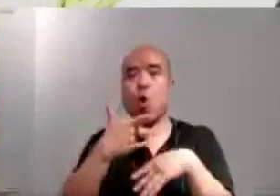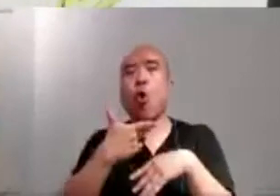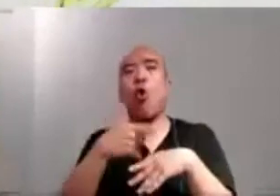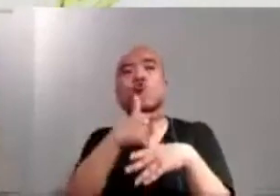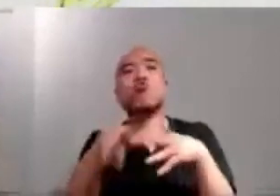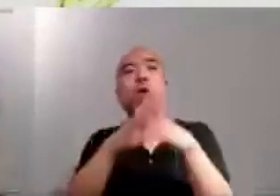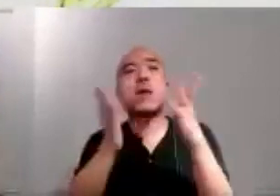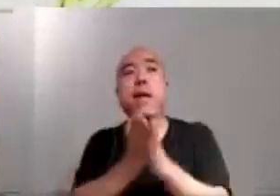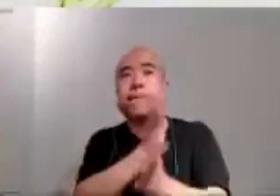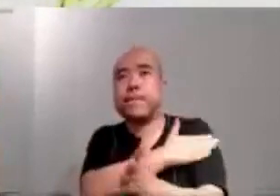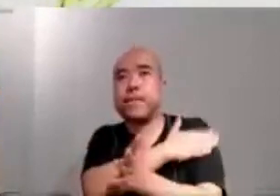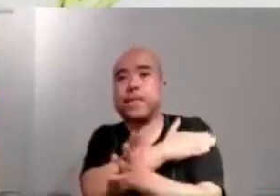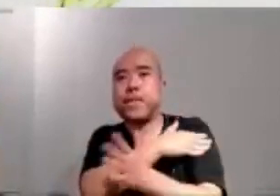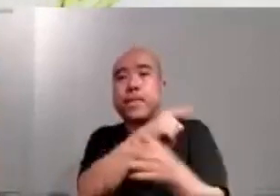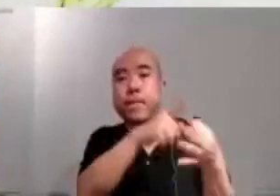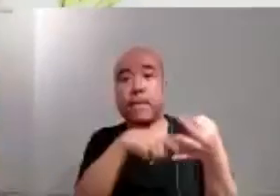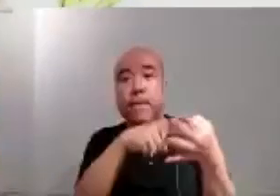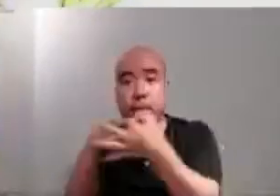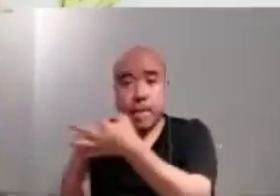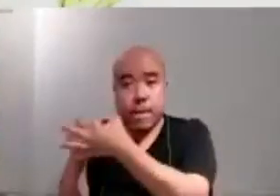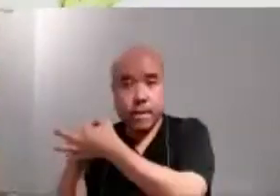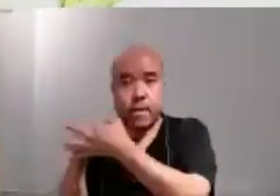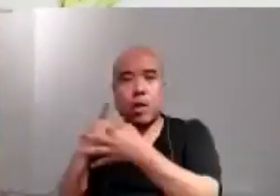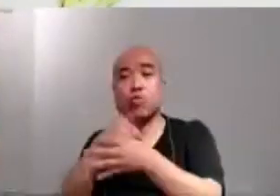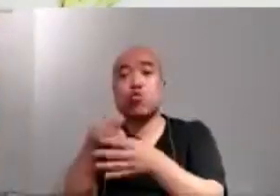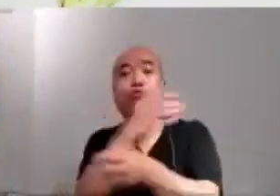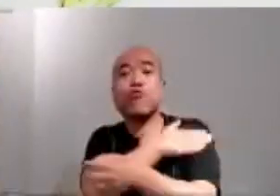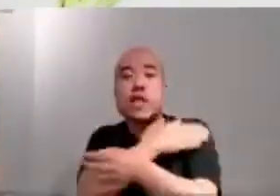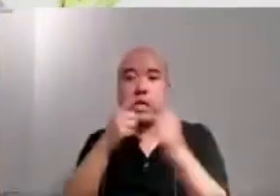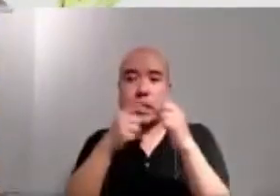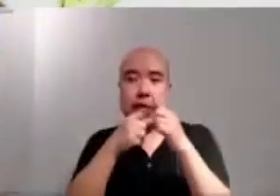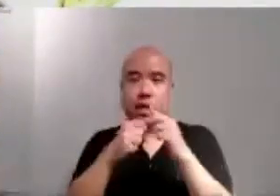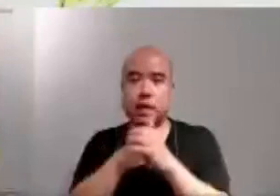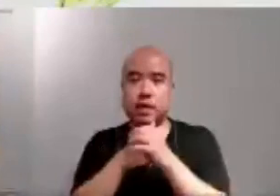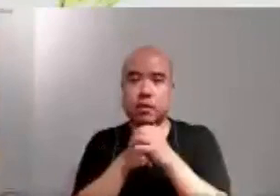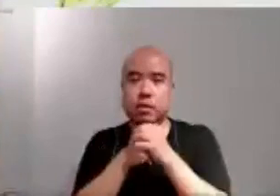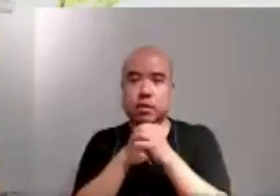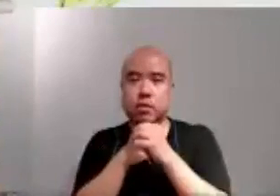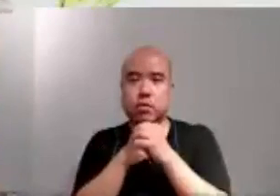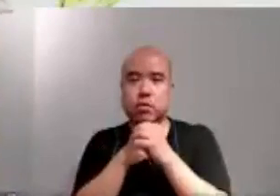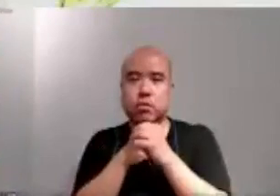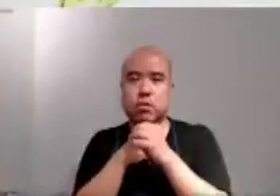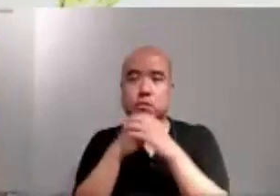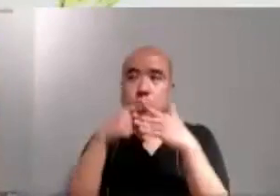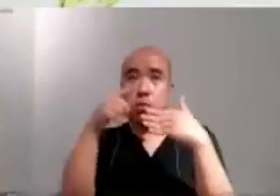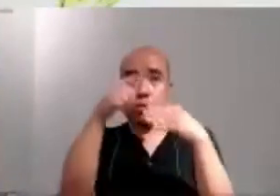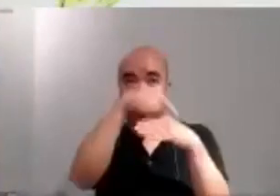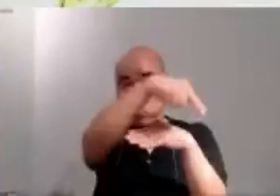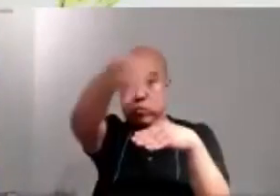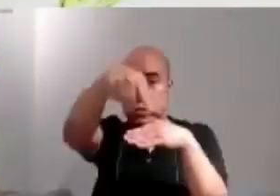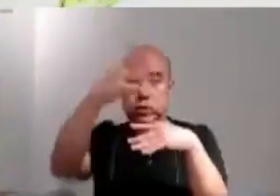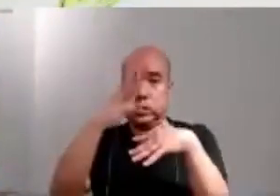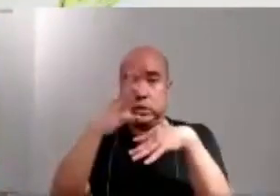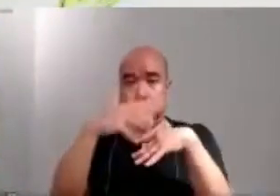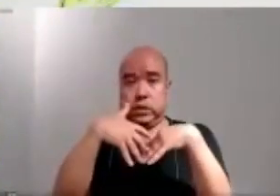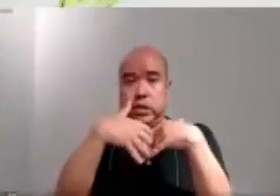Winnie、Karen、Edmund、Andrea 同 Daniel， 仲有我哋幕后一个好庞大嘅技术支援团队